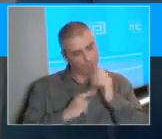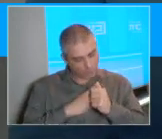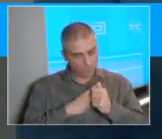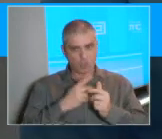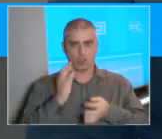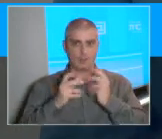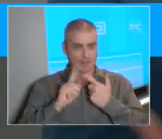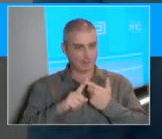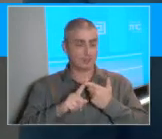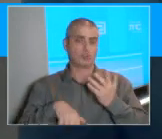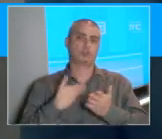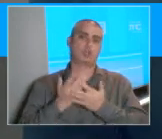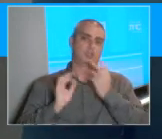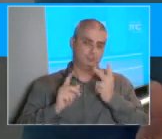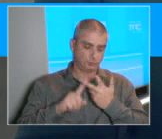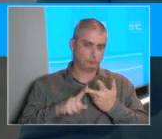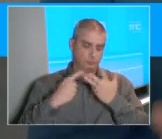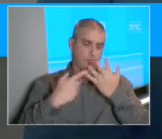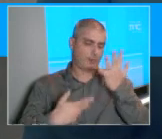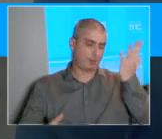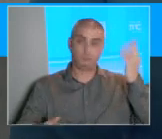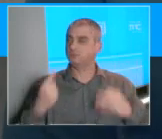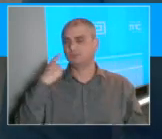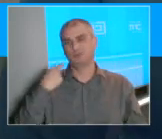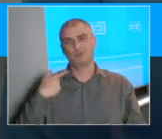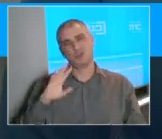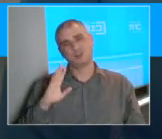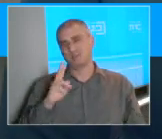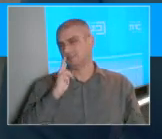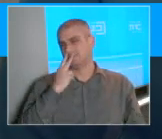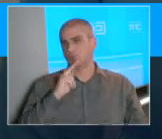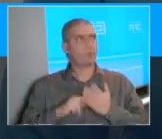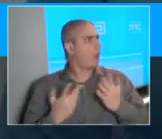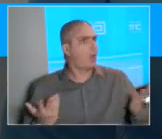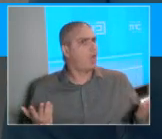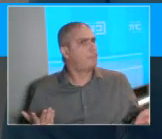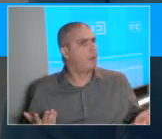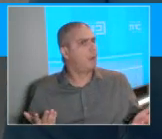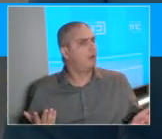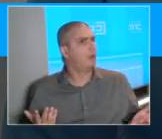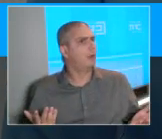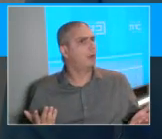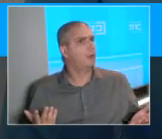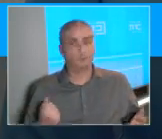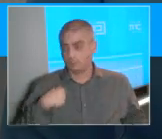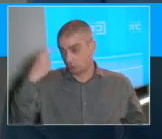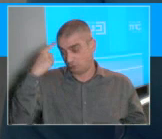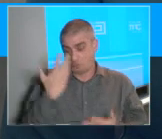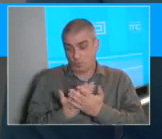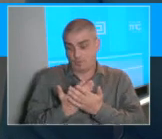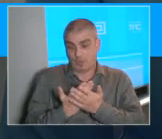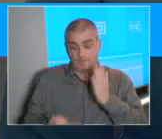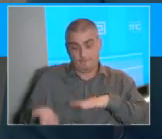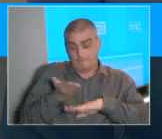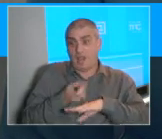החוק, הפרקליטות, יועצים משפטיים, זה, אתה יודע. זה נשמע לי יותר ספין פוליטי מאשר כל דבר אחר. למה ספין פוליטי? אני חושב שעצם העובדה